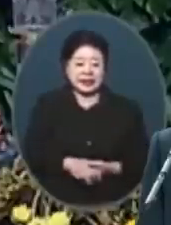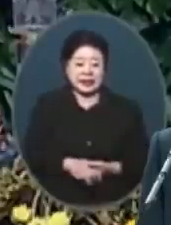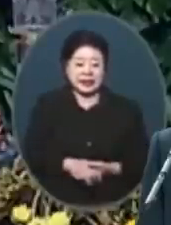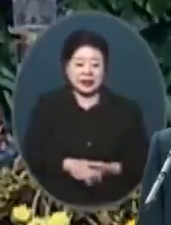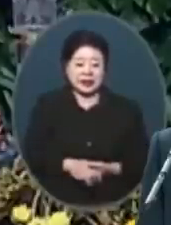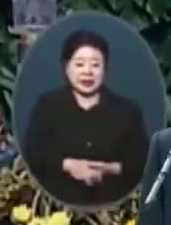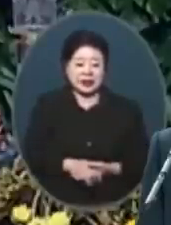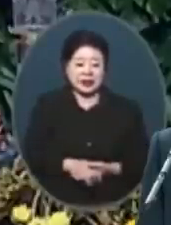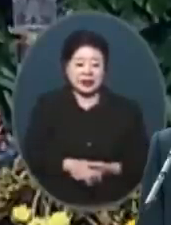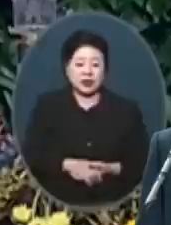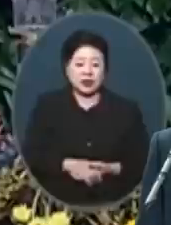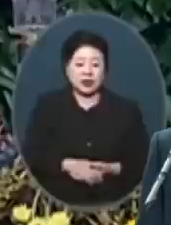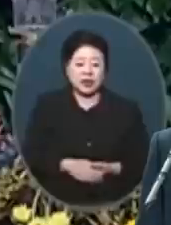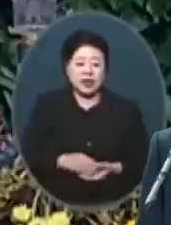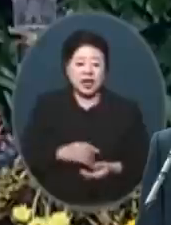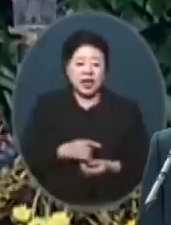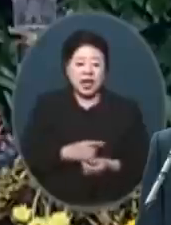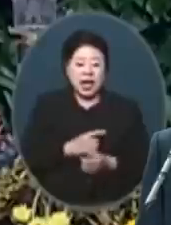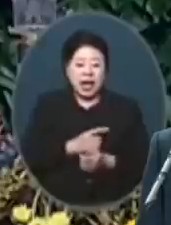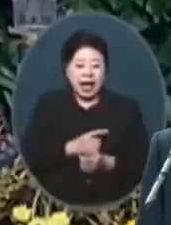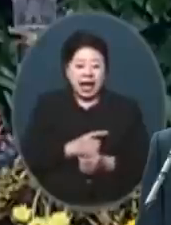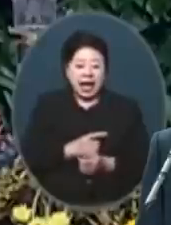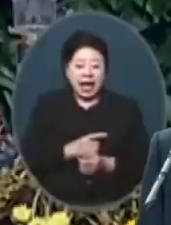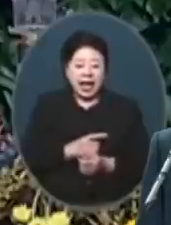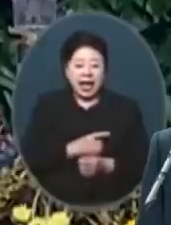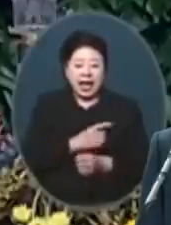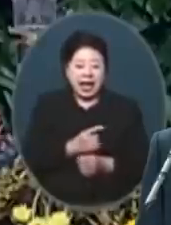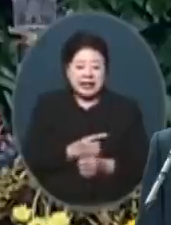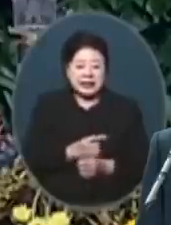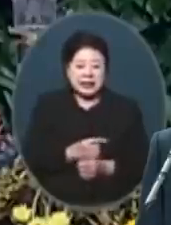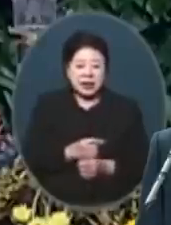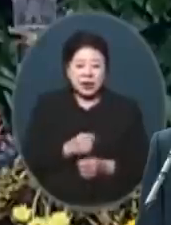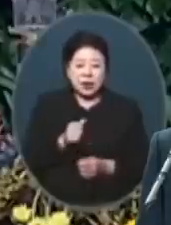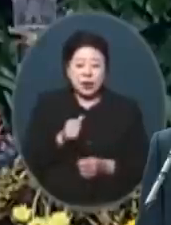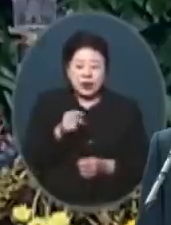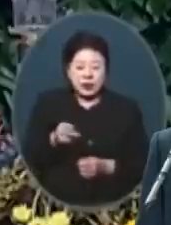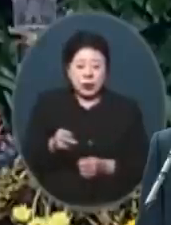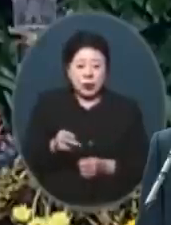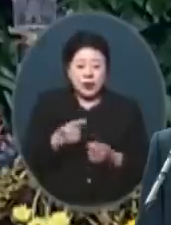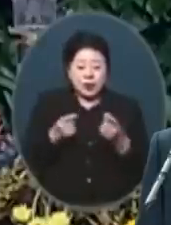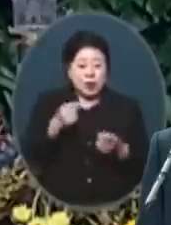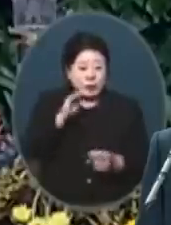시속 50km는 여행을 못한다. 숨이 막혀서